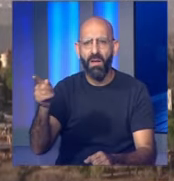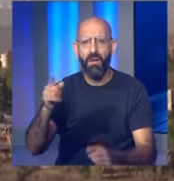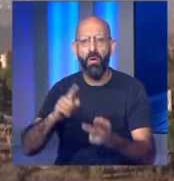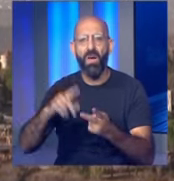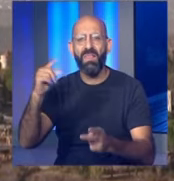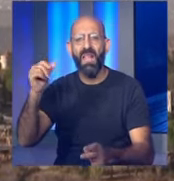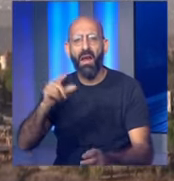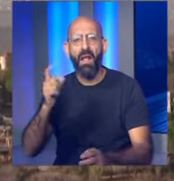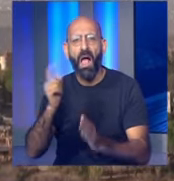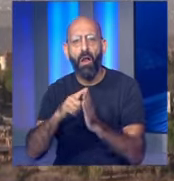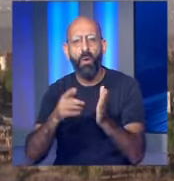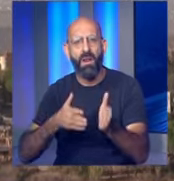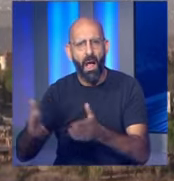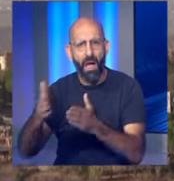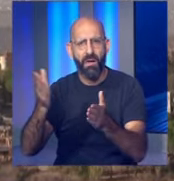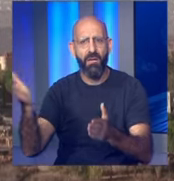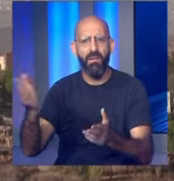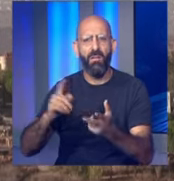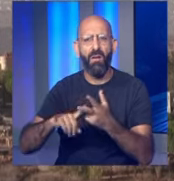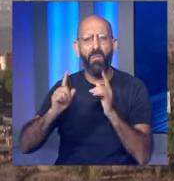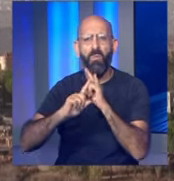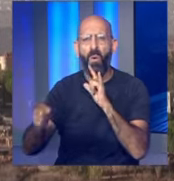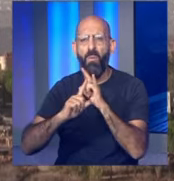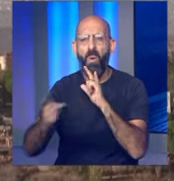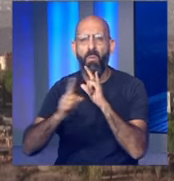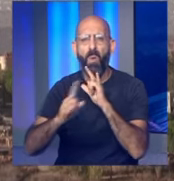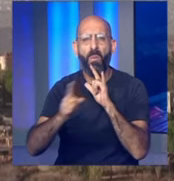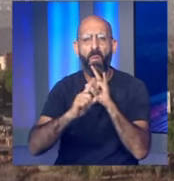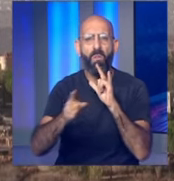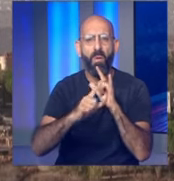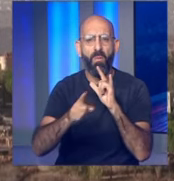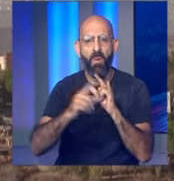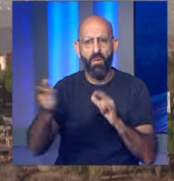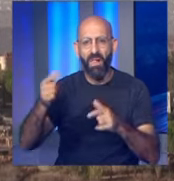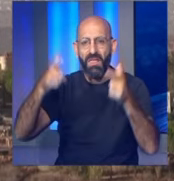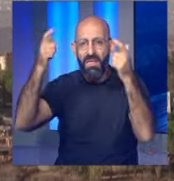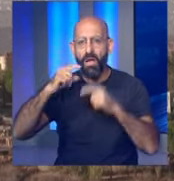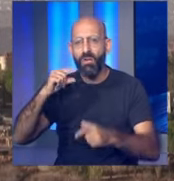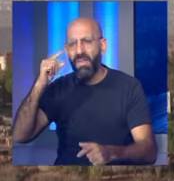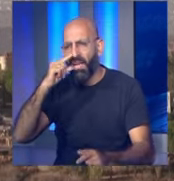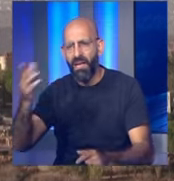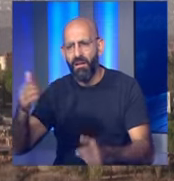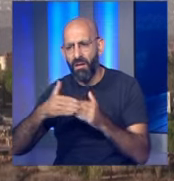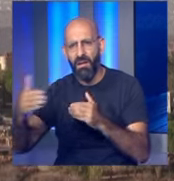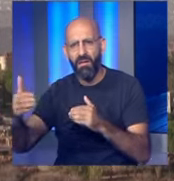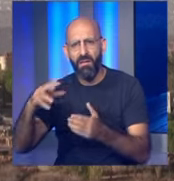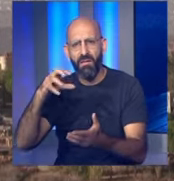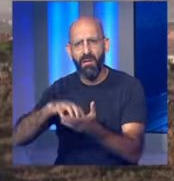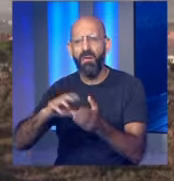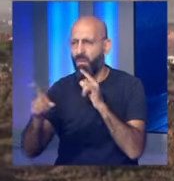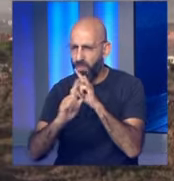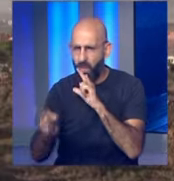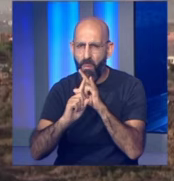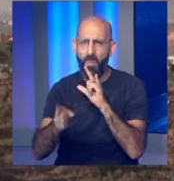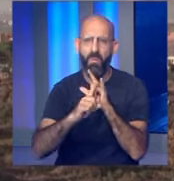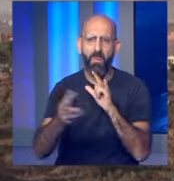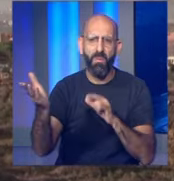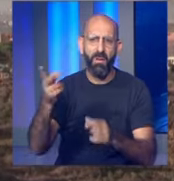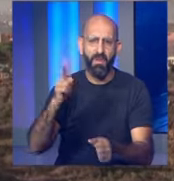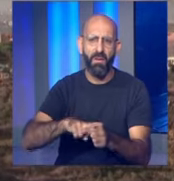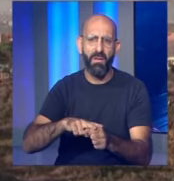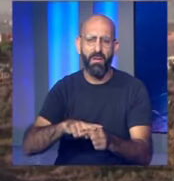بلدة الخيام والحلوسية ودار أنون النهر وبلدة معركة، حيث شنت مسيرة أيضا غارات على بنايات